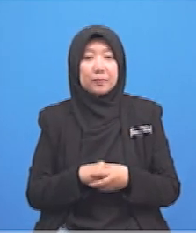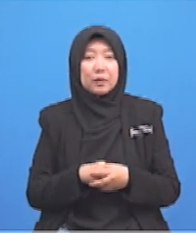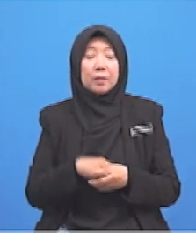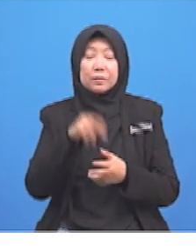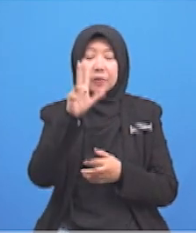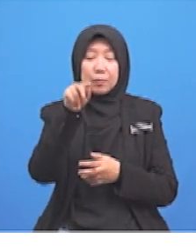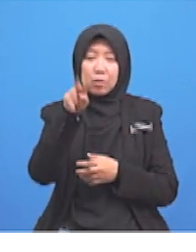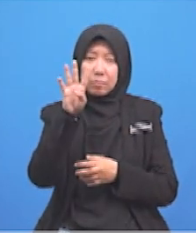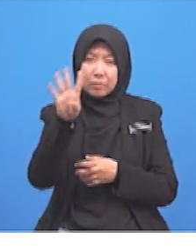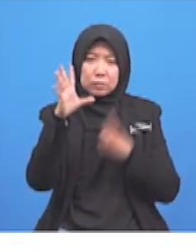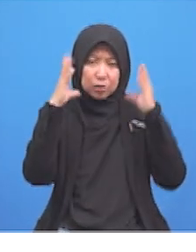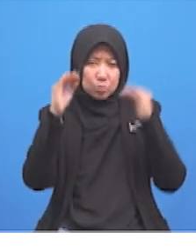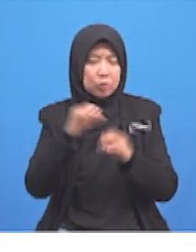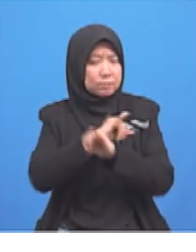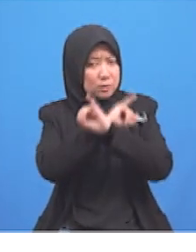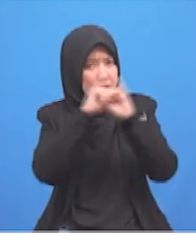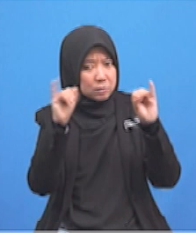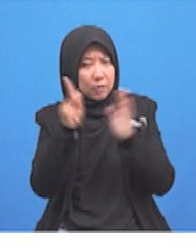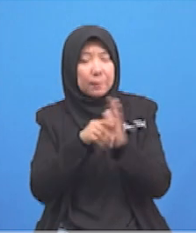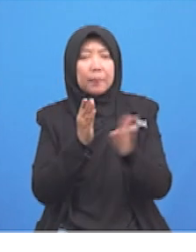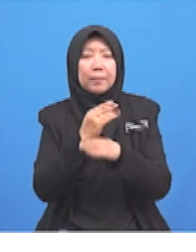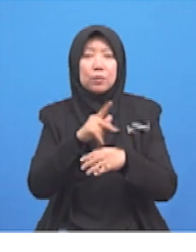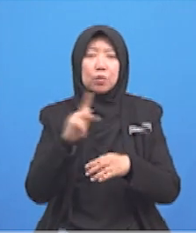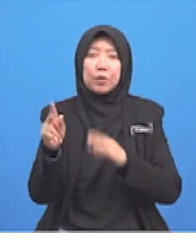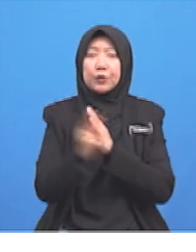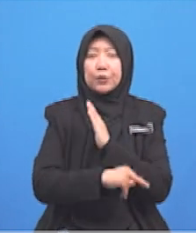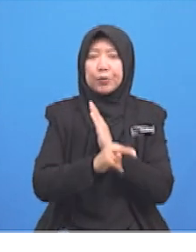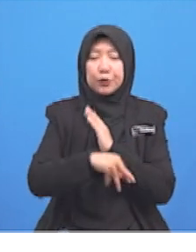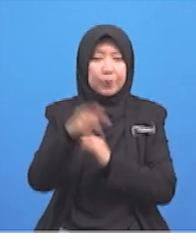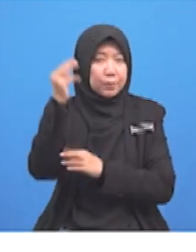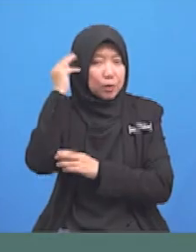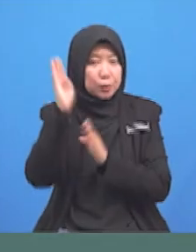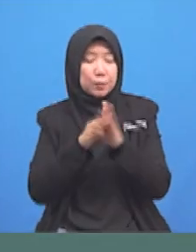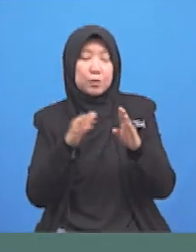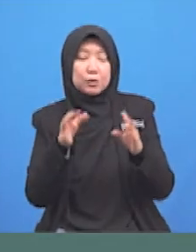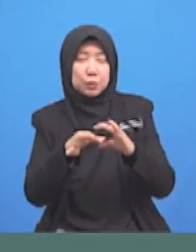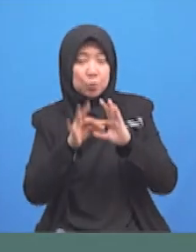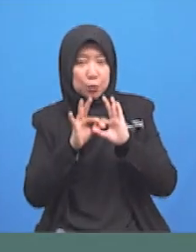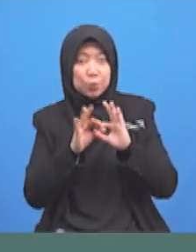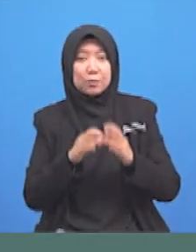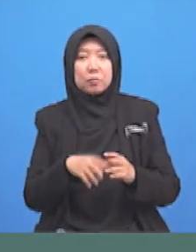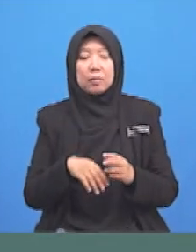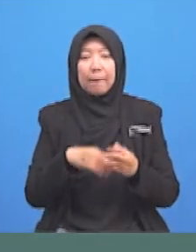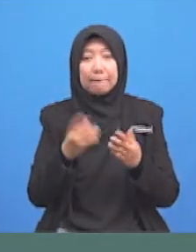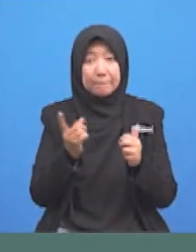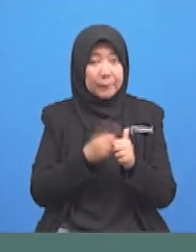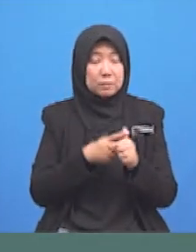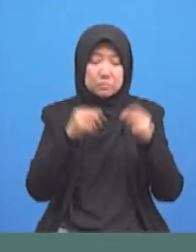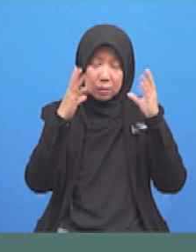menerangkan tentang pentadbiran negeri-negeri Melayu Bersekutu. Terlebih dahulu, cikgu